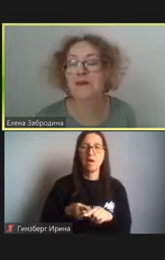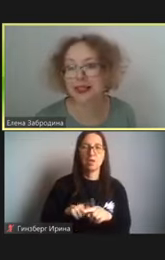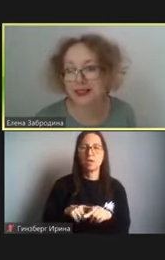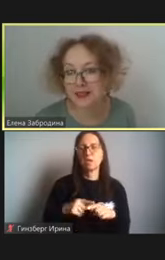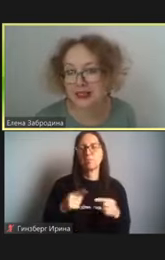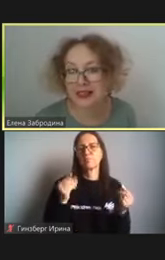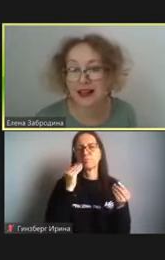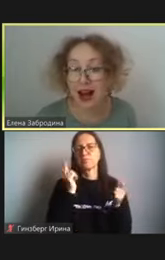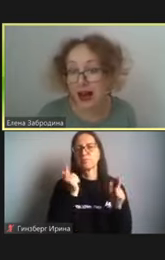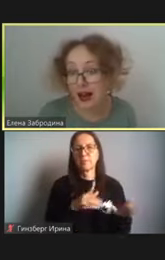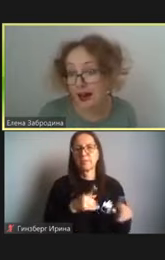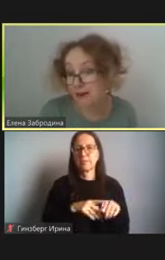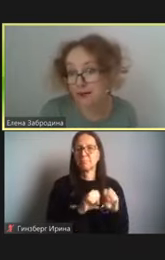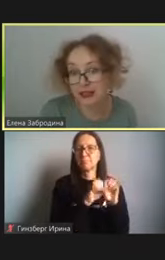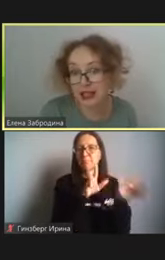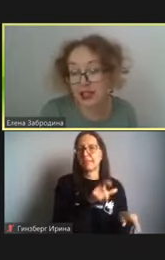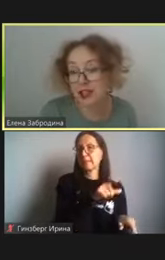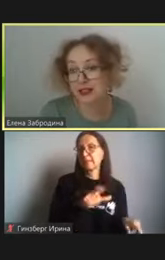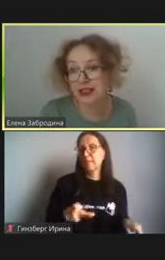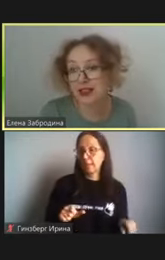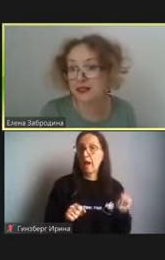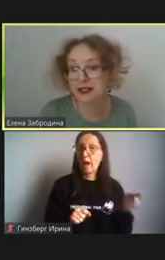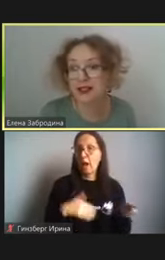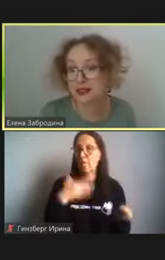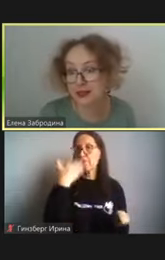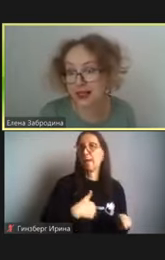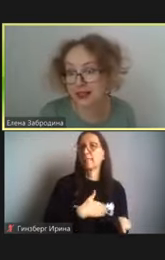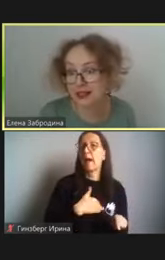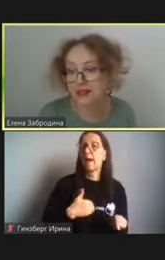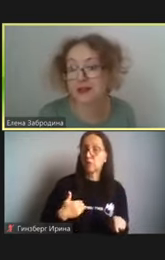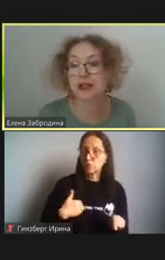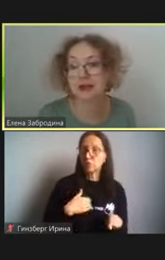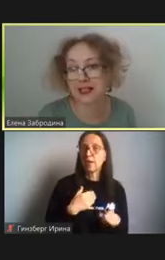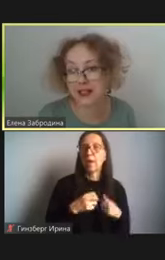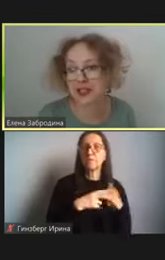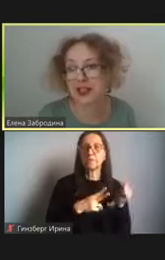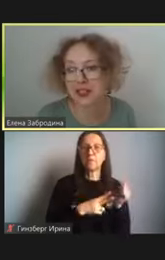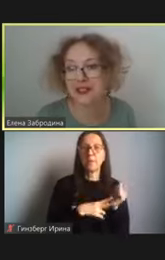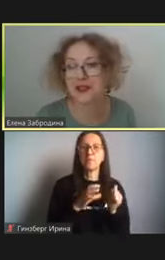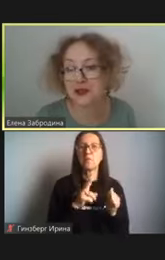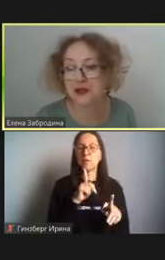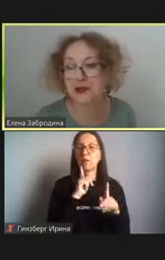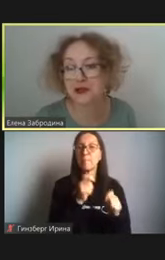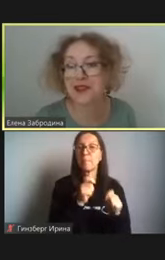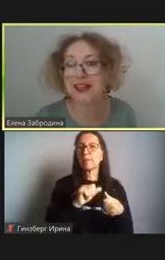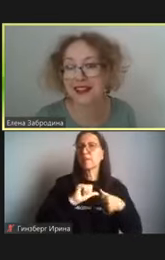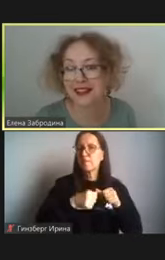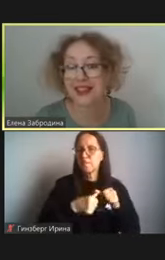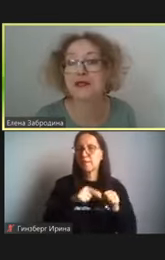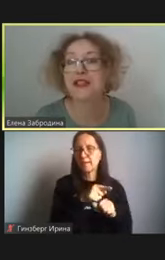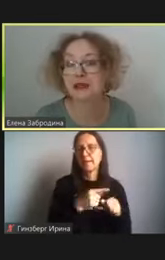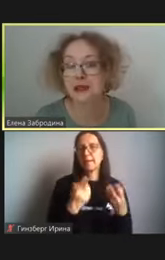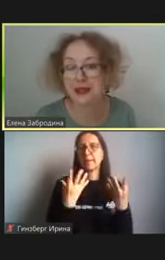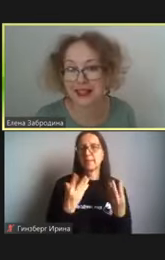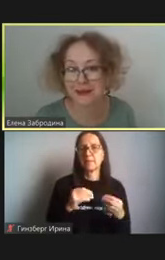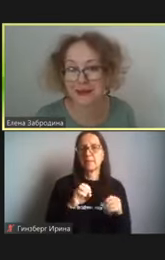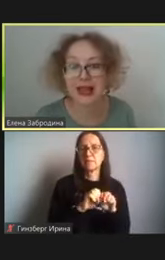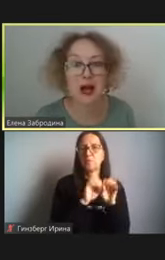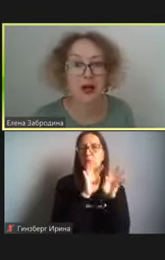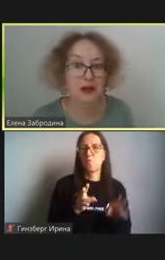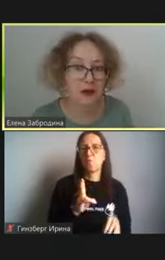признавали святых. А в католических странах, видите, в 17 веке подарочки дарят к дню святого Николая. Это в